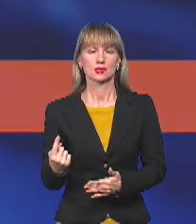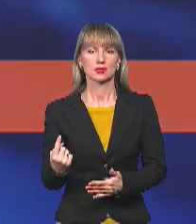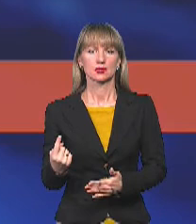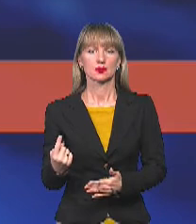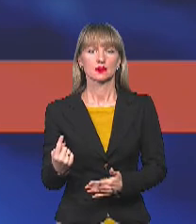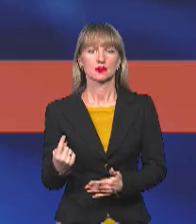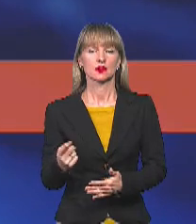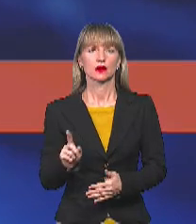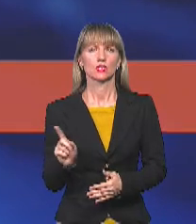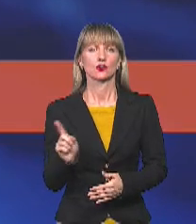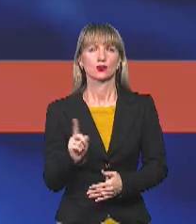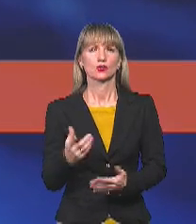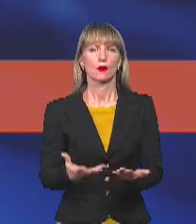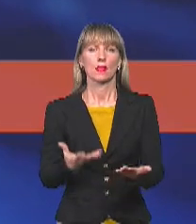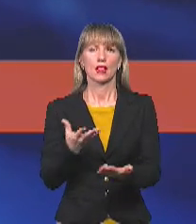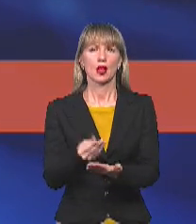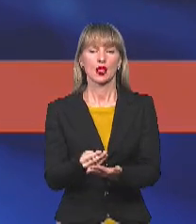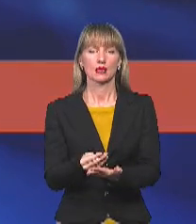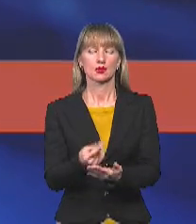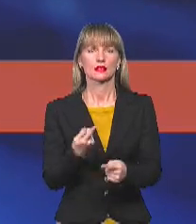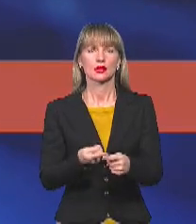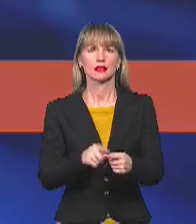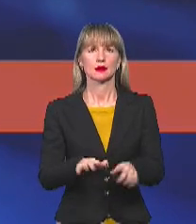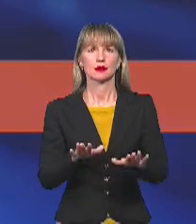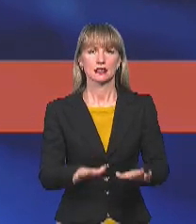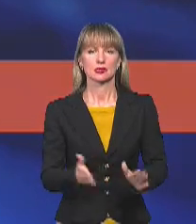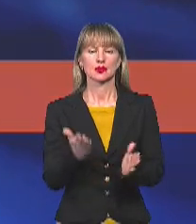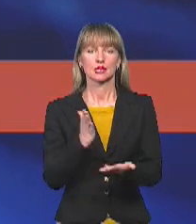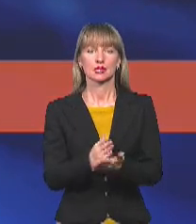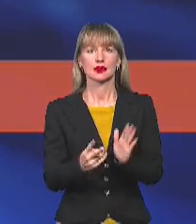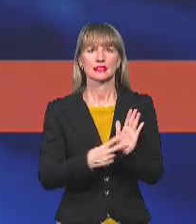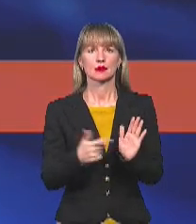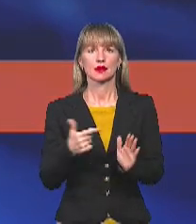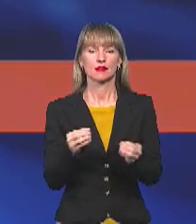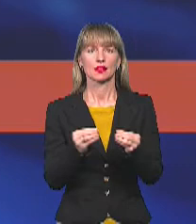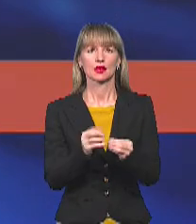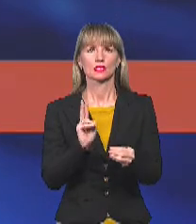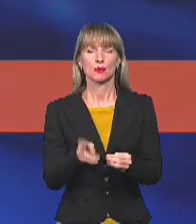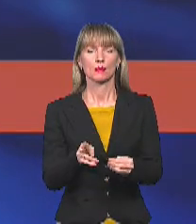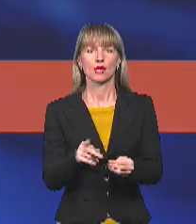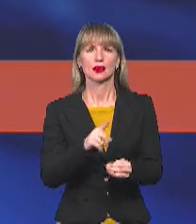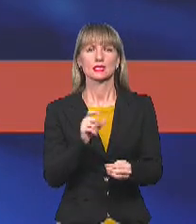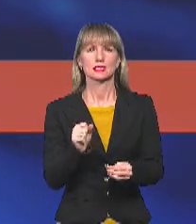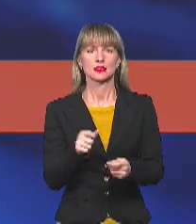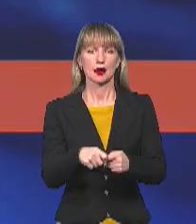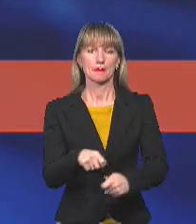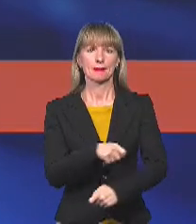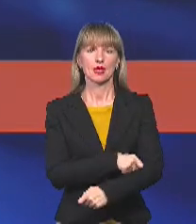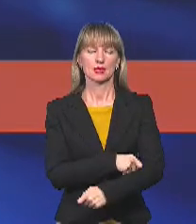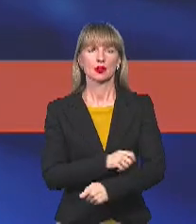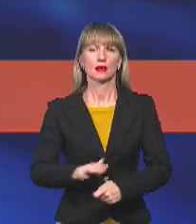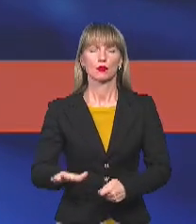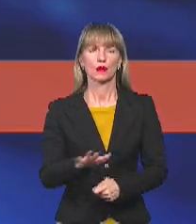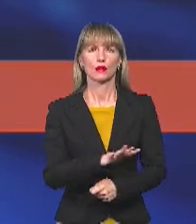одиниць, що плата за зазначені місця становить 7 гривень 10 копійок за погонний метр